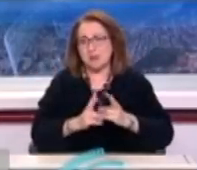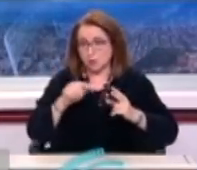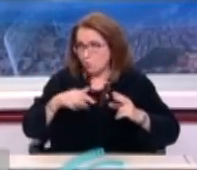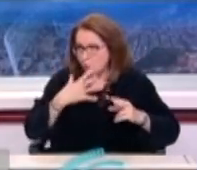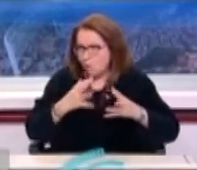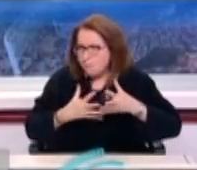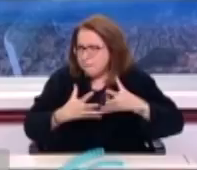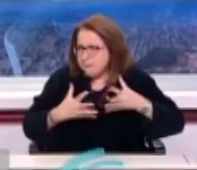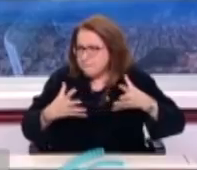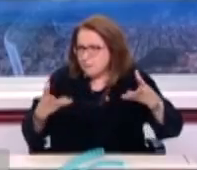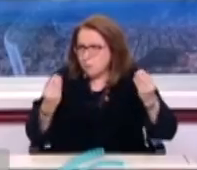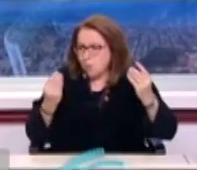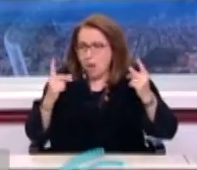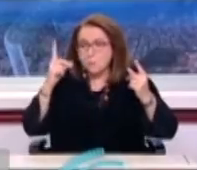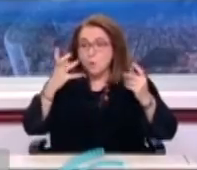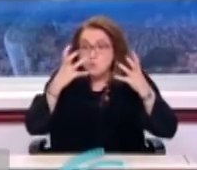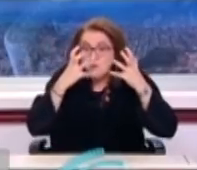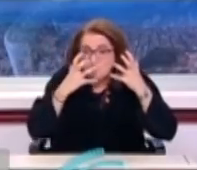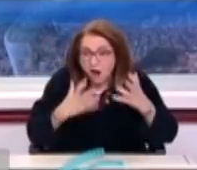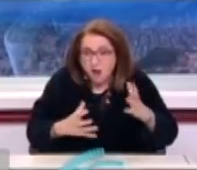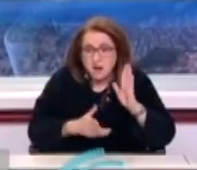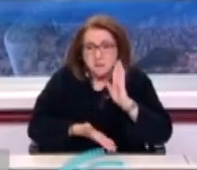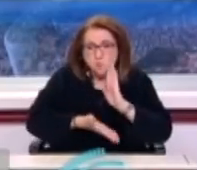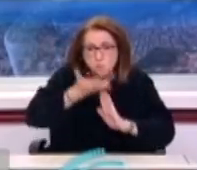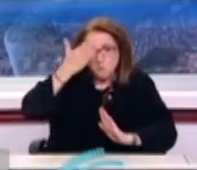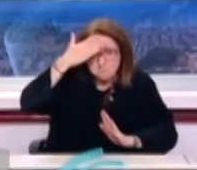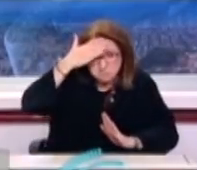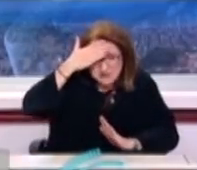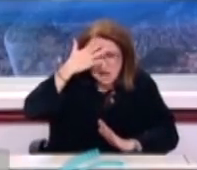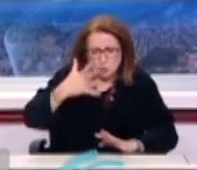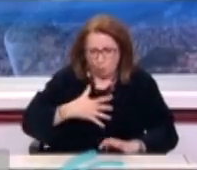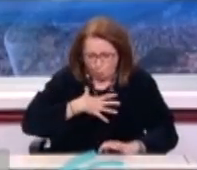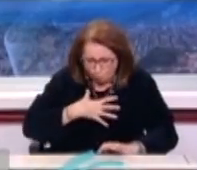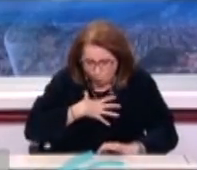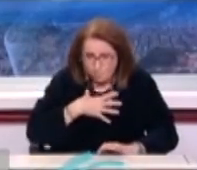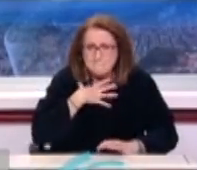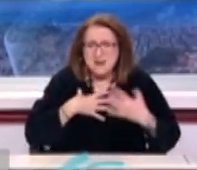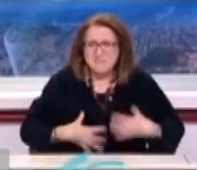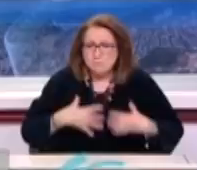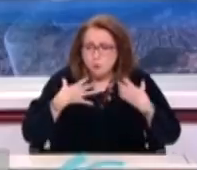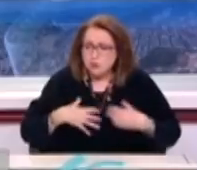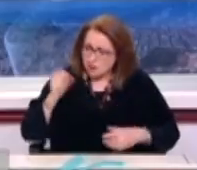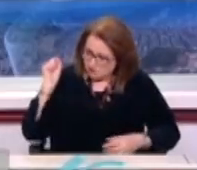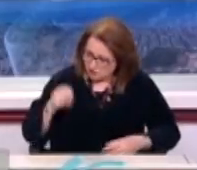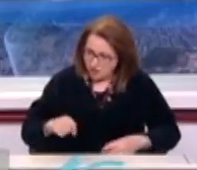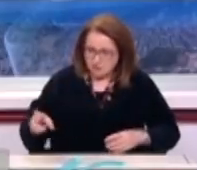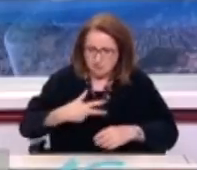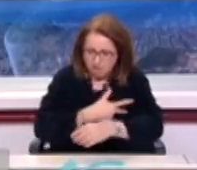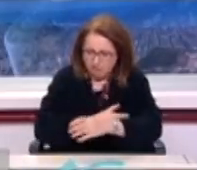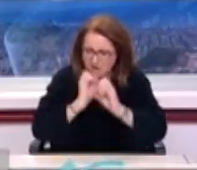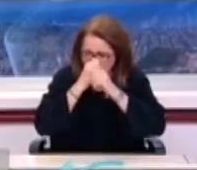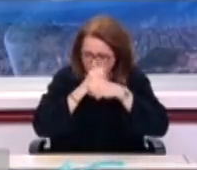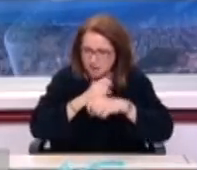Ήδη στην Ιταλία και σε άλλες πληττόμενες περιοχές με πολλαπλά κρούσματα, εκατοντάδες κρούσματα,